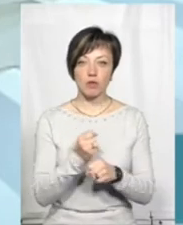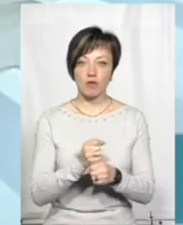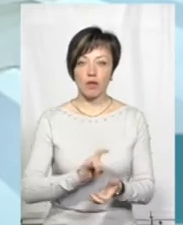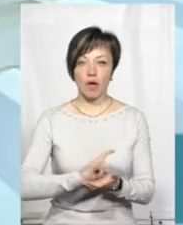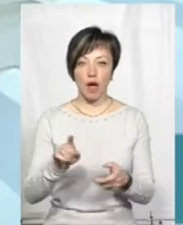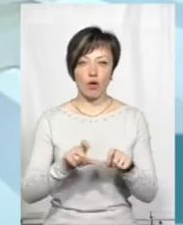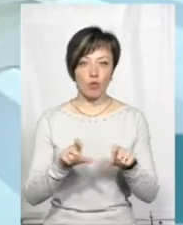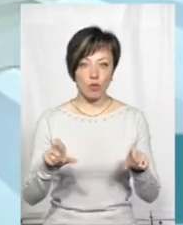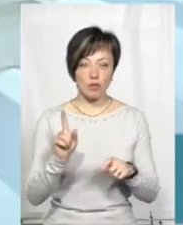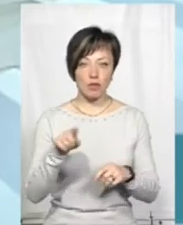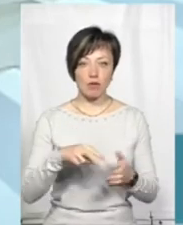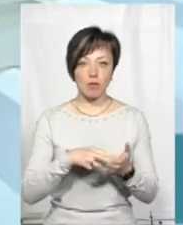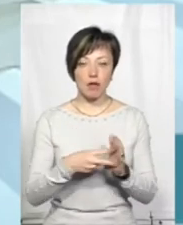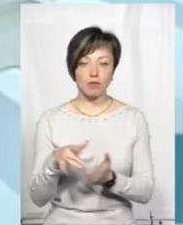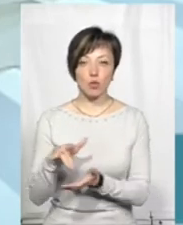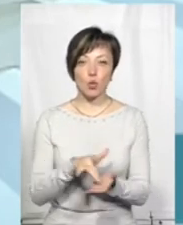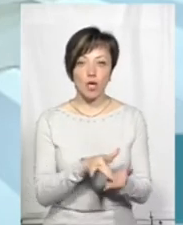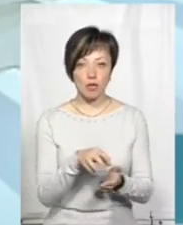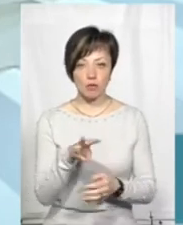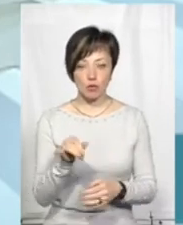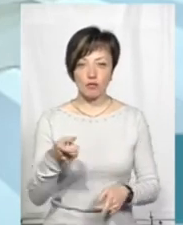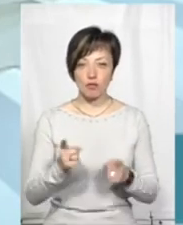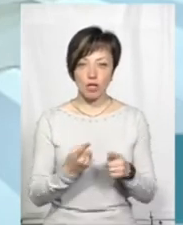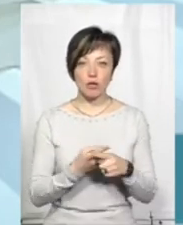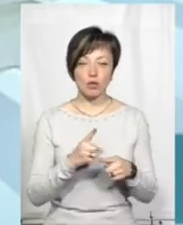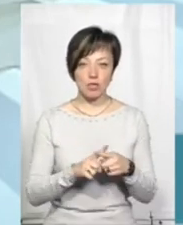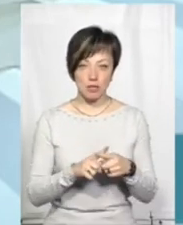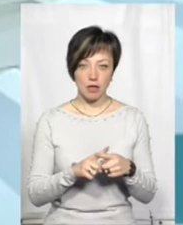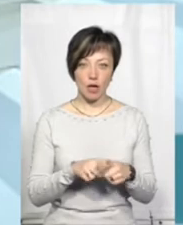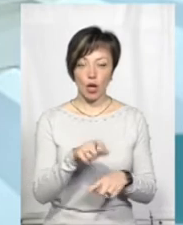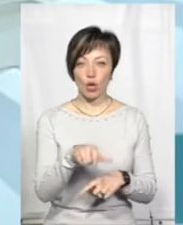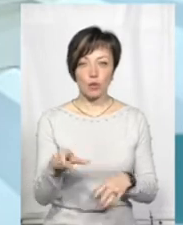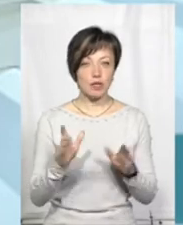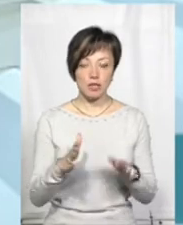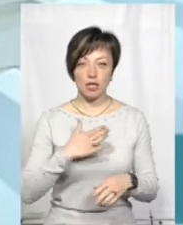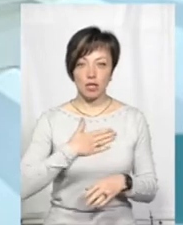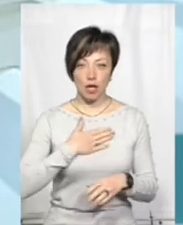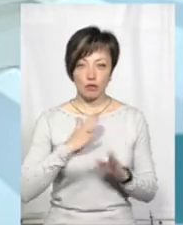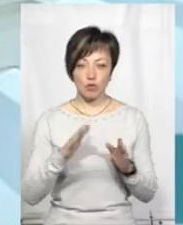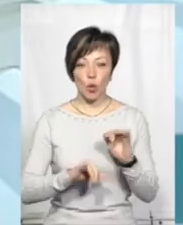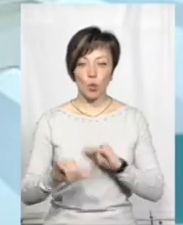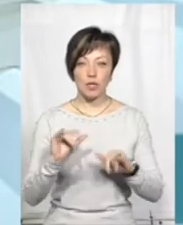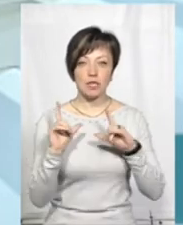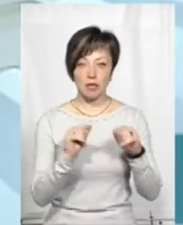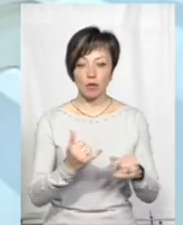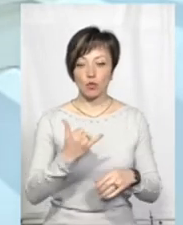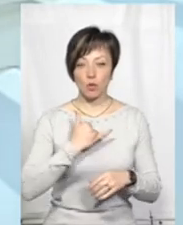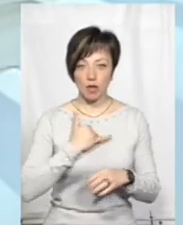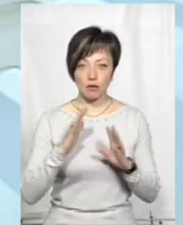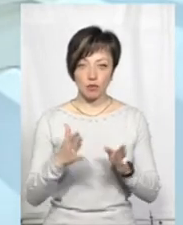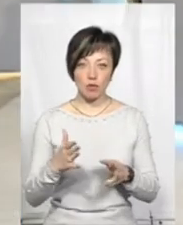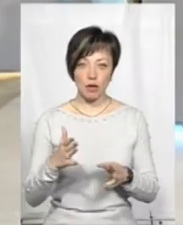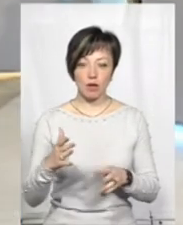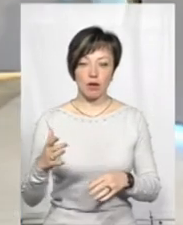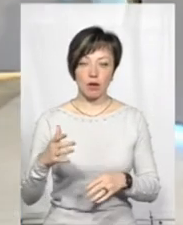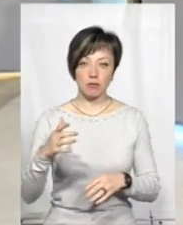аеропорт, навіть в плані туризму, то, звичайно, це люди не тільки наші будуть кудись літати, а й до нас буде прилітати